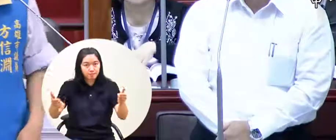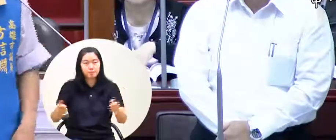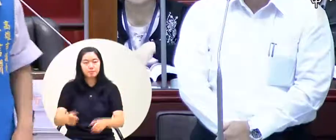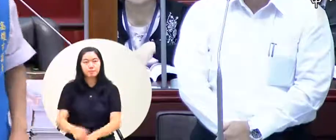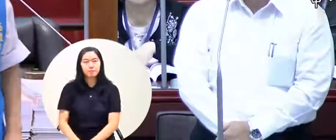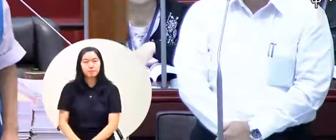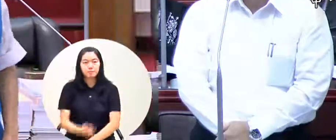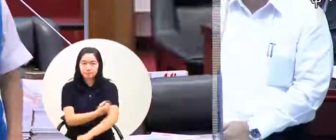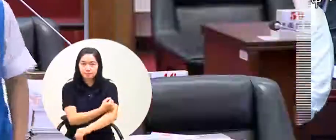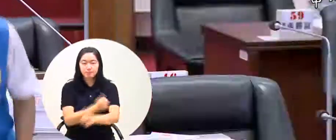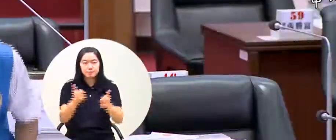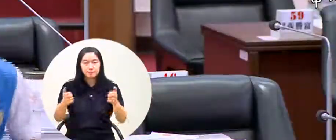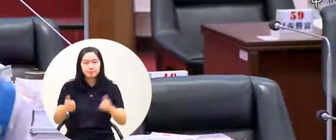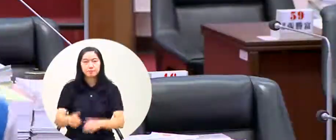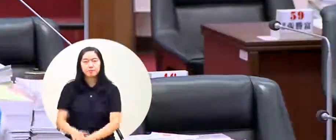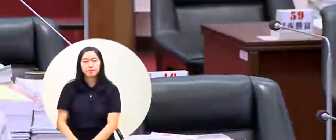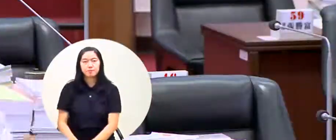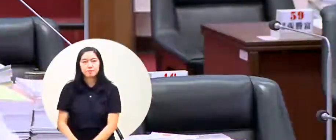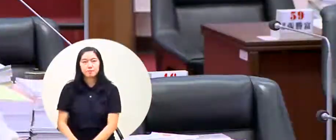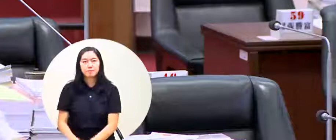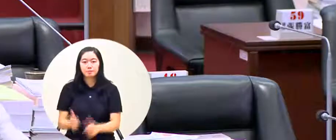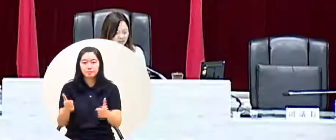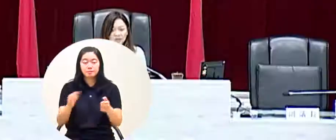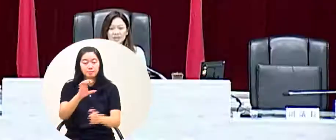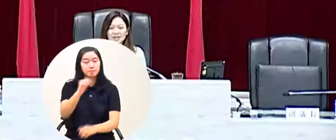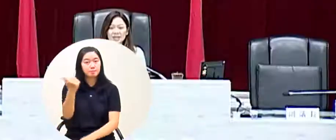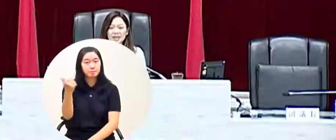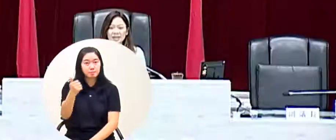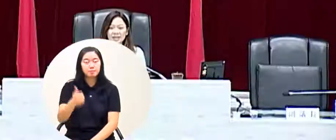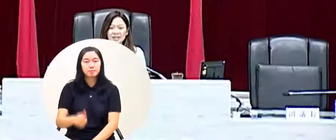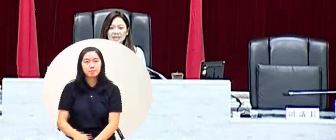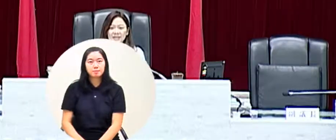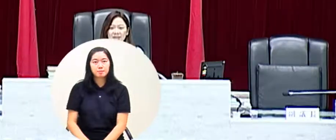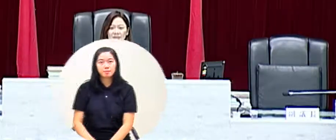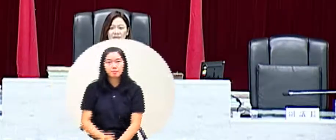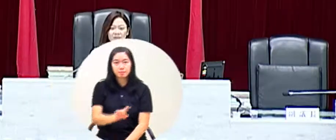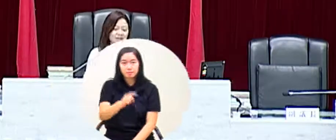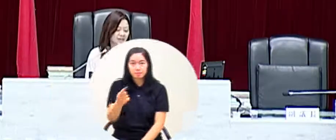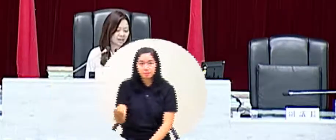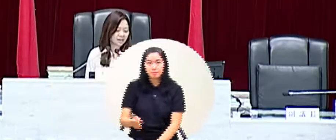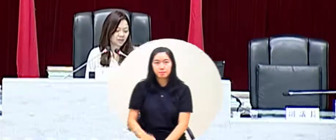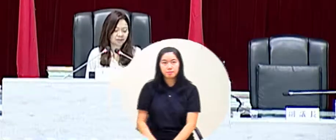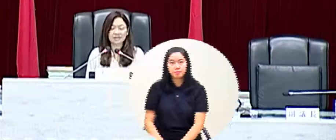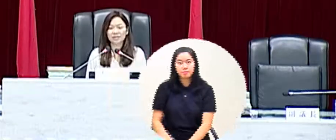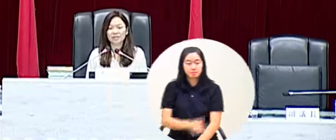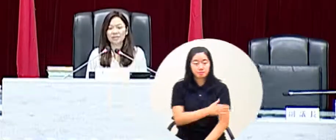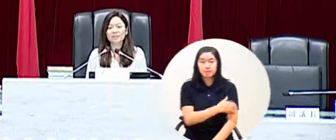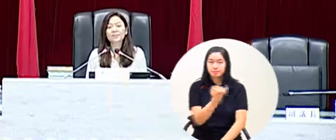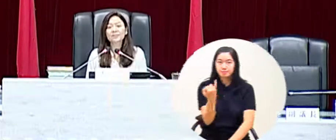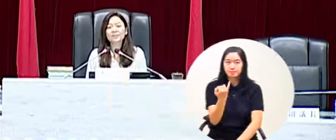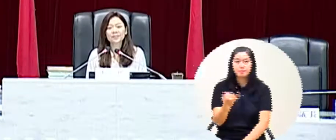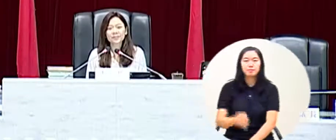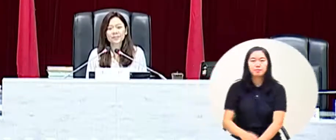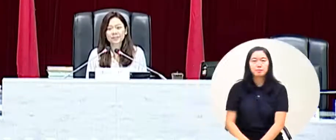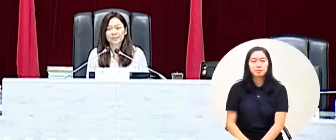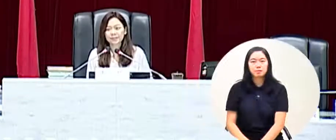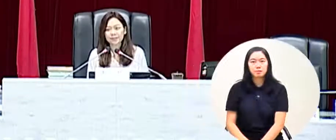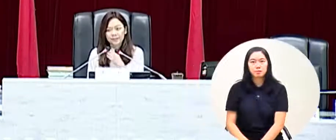家辛苦了，谢谢大家，谢谢。 谢谢方兴元议员的质询，接下来请陈翠鸾陈议员质询。